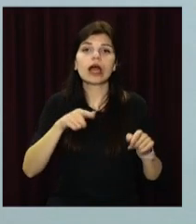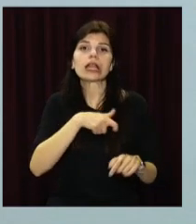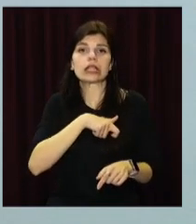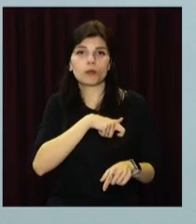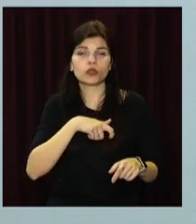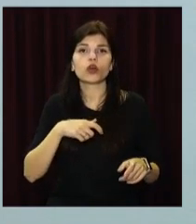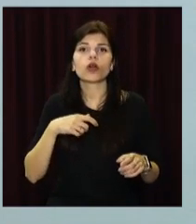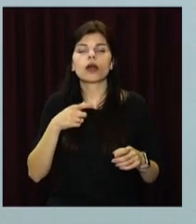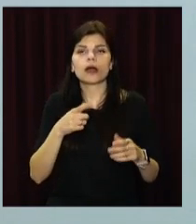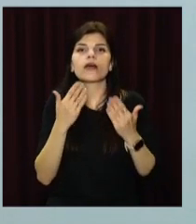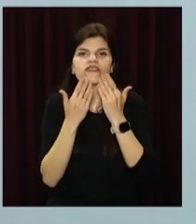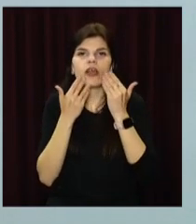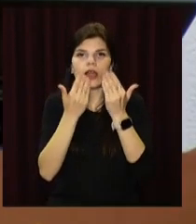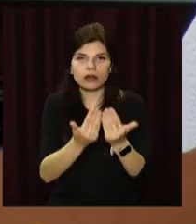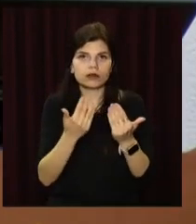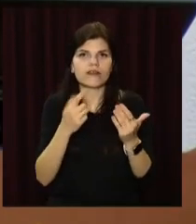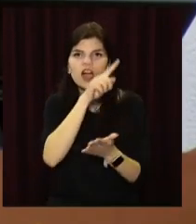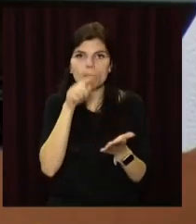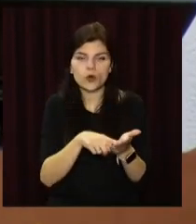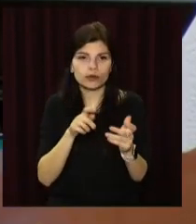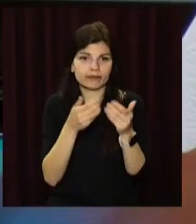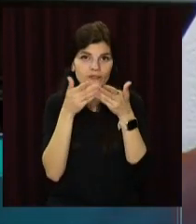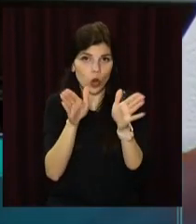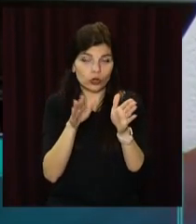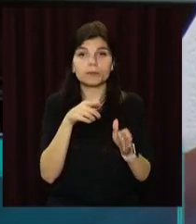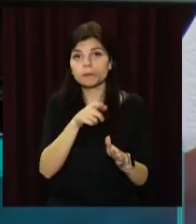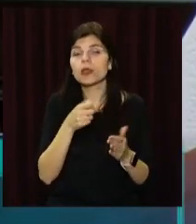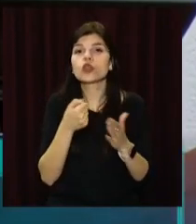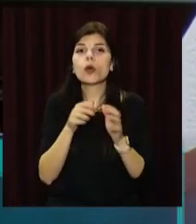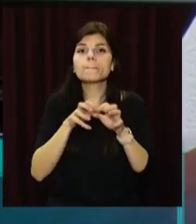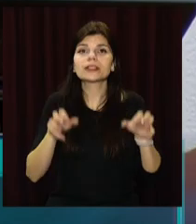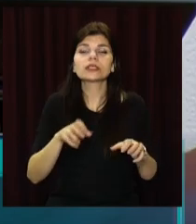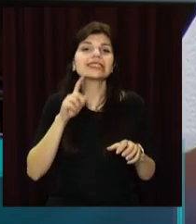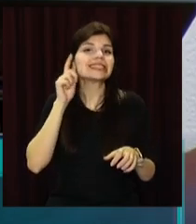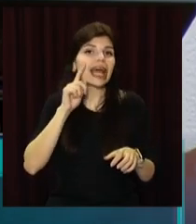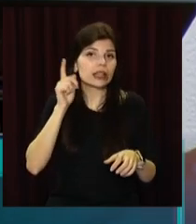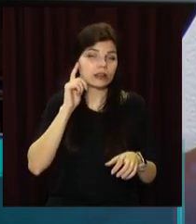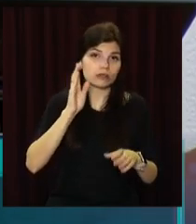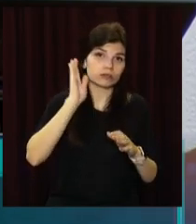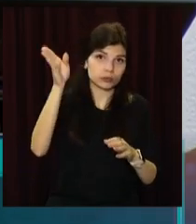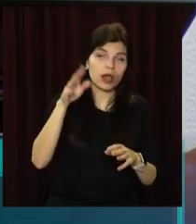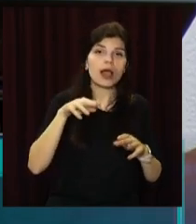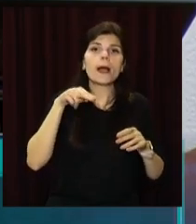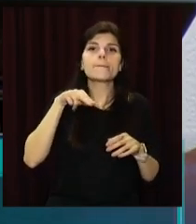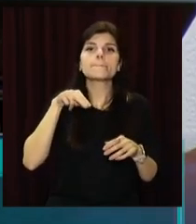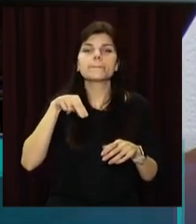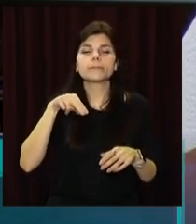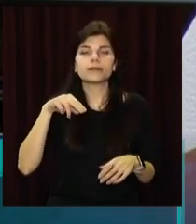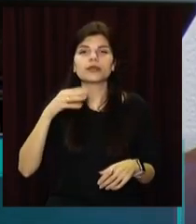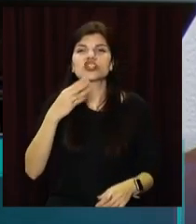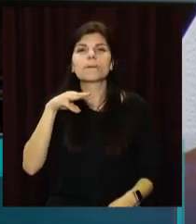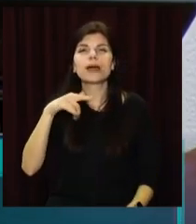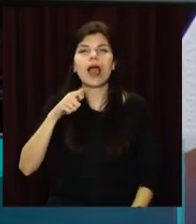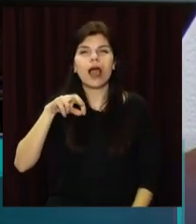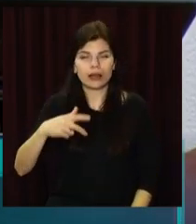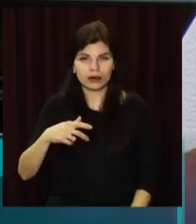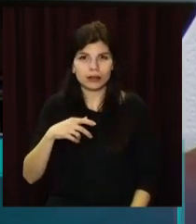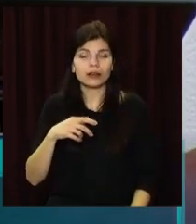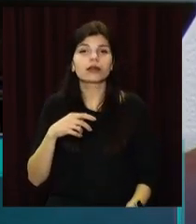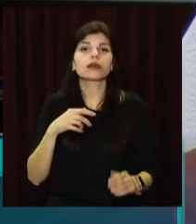підготували відповідні звернення. Два звернення. Перше – до президента України Володимира Зеленського, прем'єр-міністра України Дениса Шмигаля,